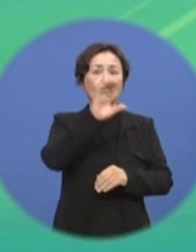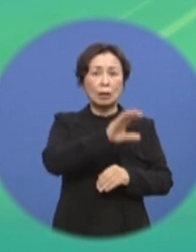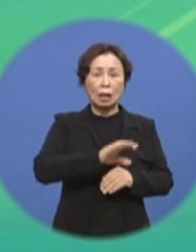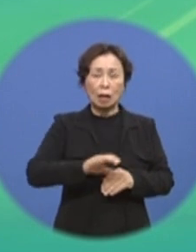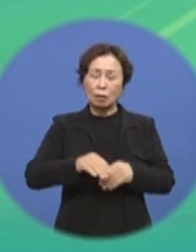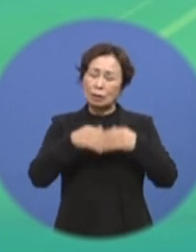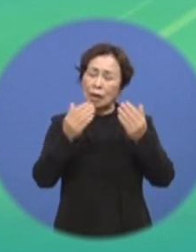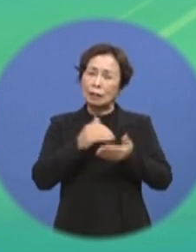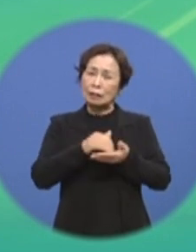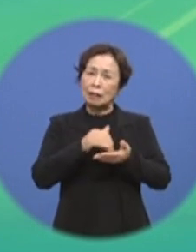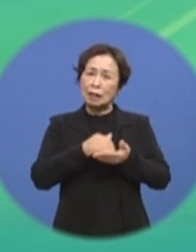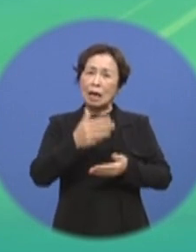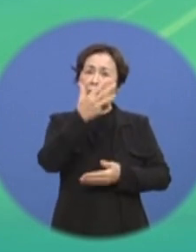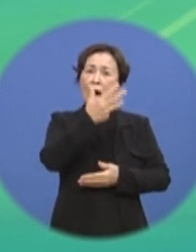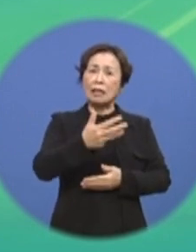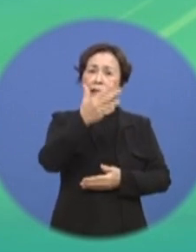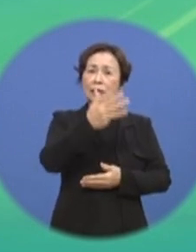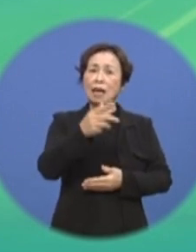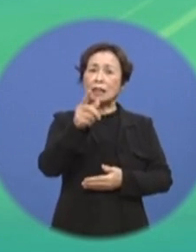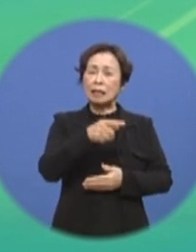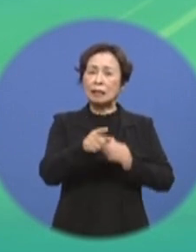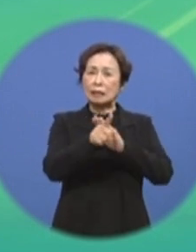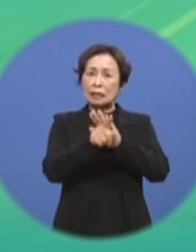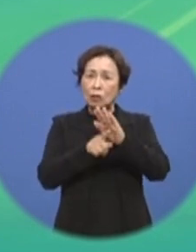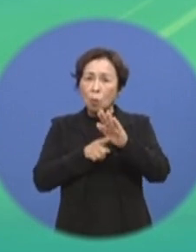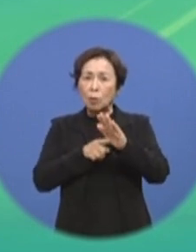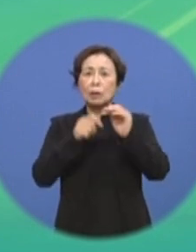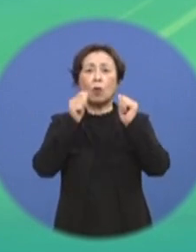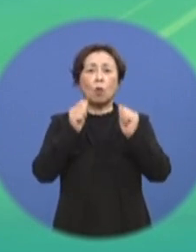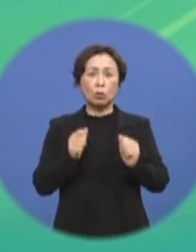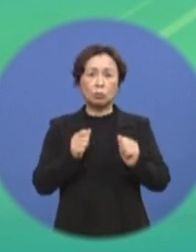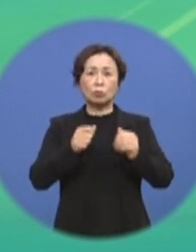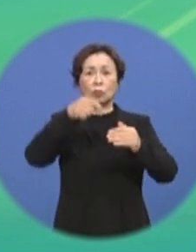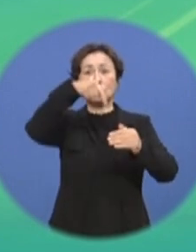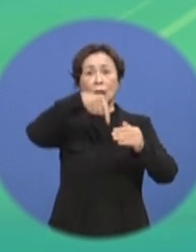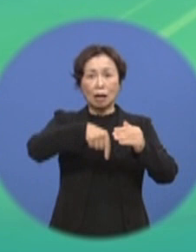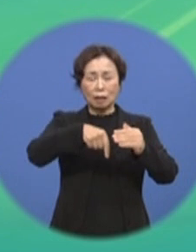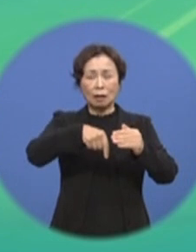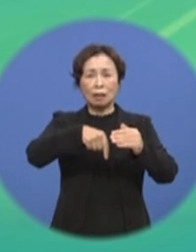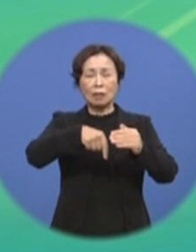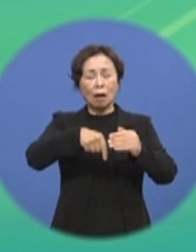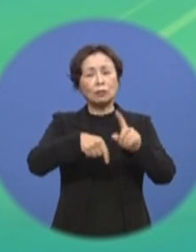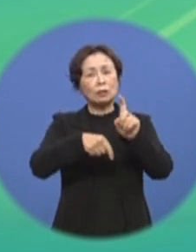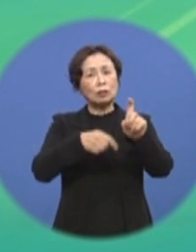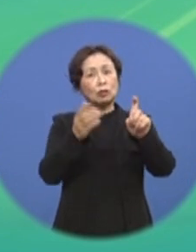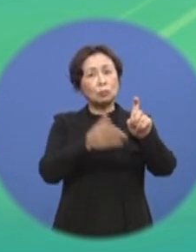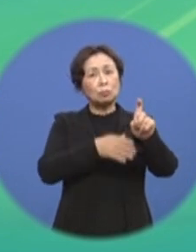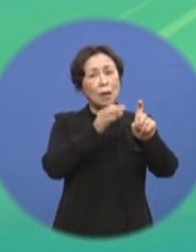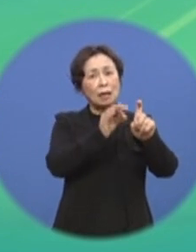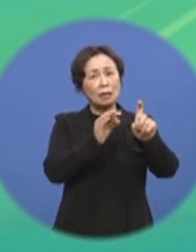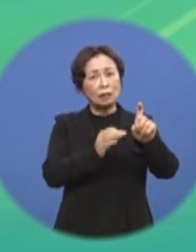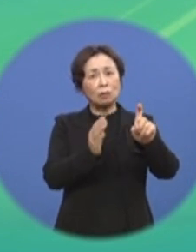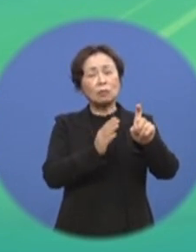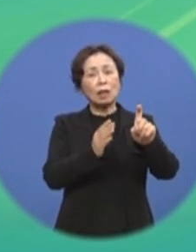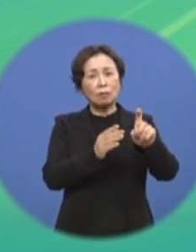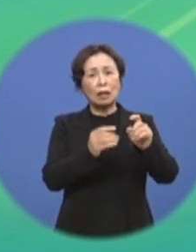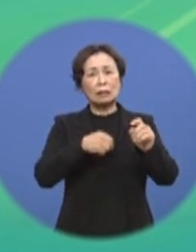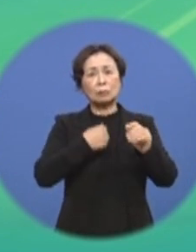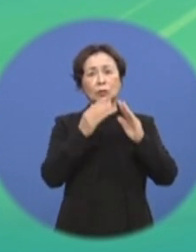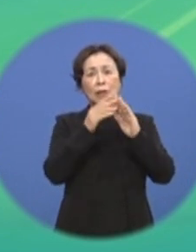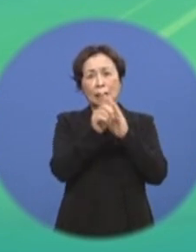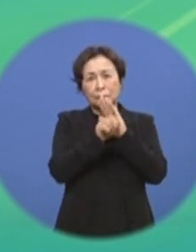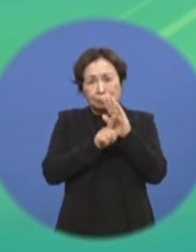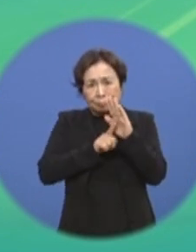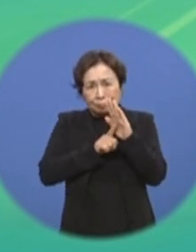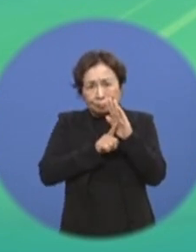8000人のひきこもりの方がおられますそのうち約1割の方は自宅から出る